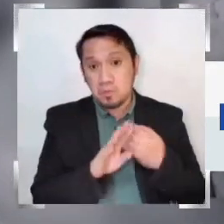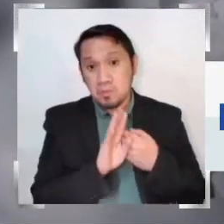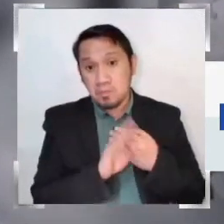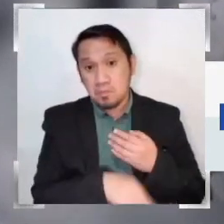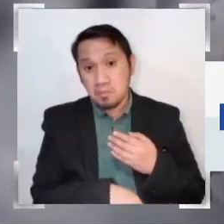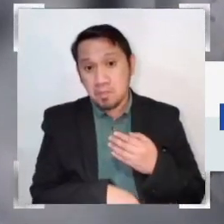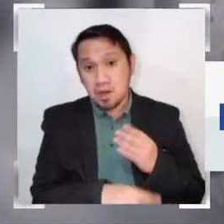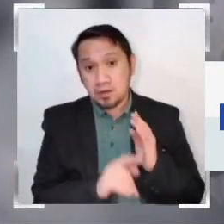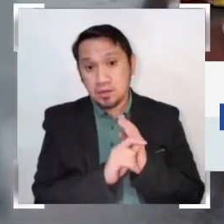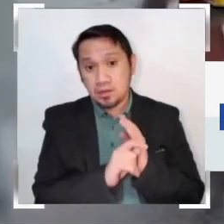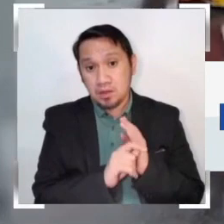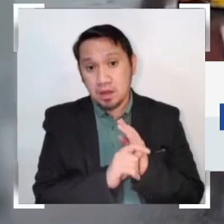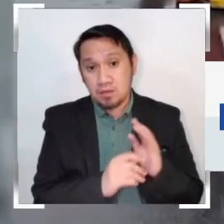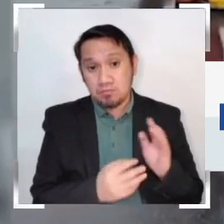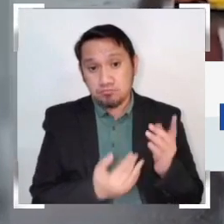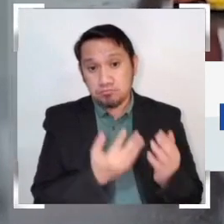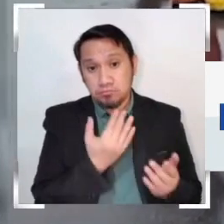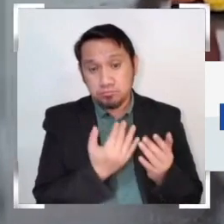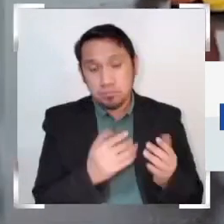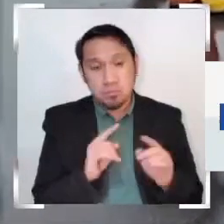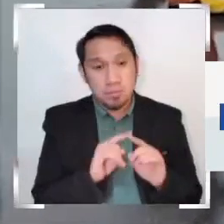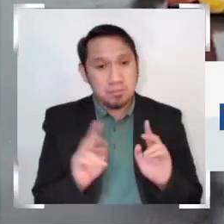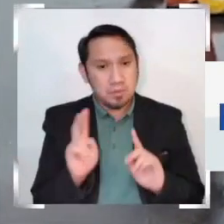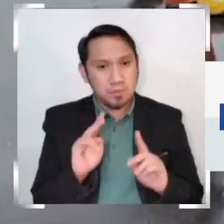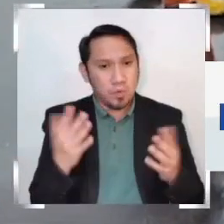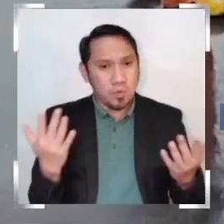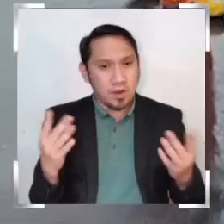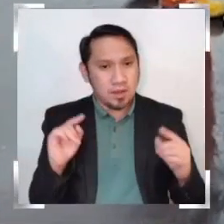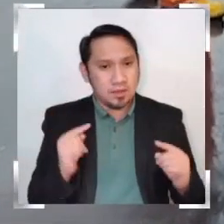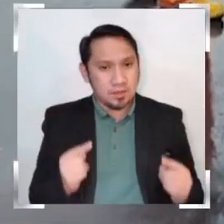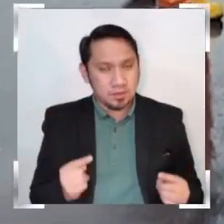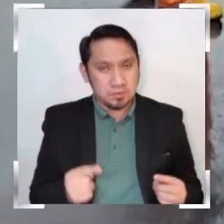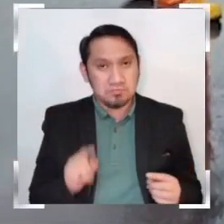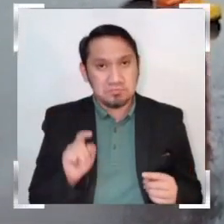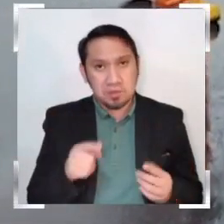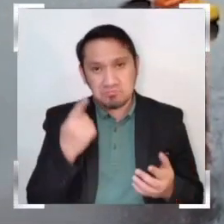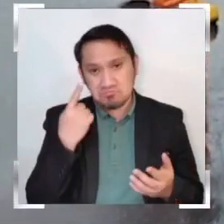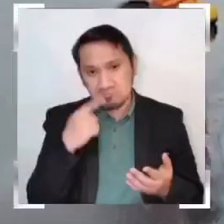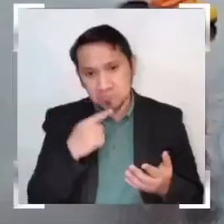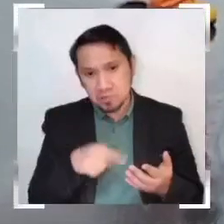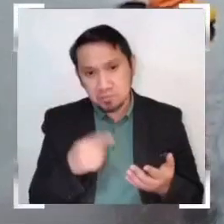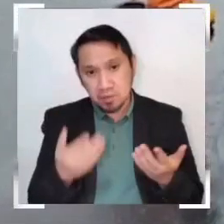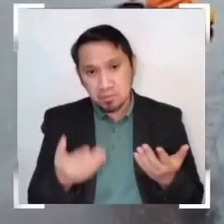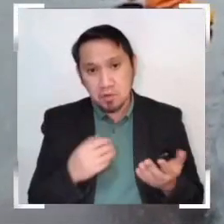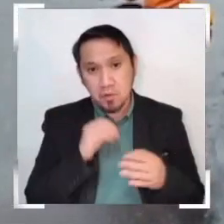Wala namang nasaktang pasahero. Nag-overheat na makina ang tinitignang sanhi ng sunog.